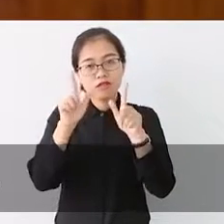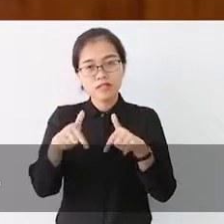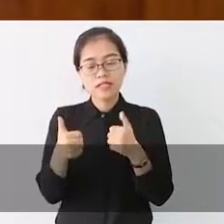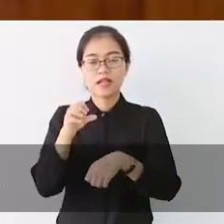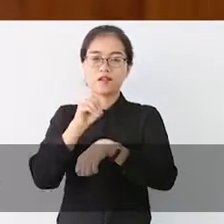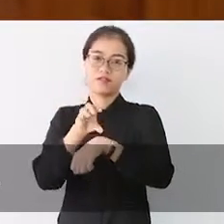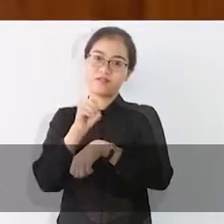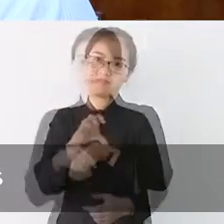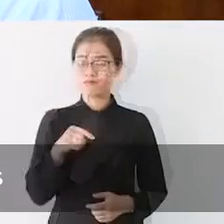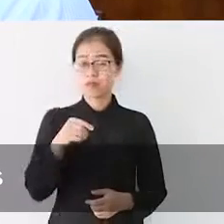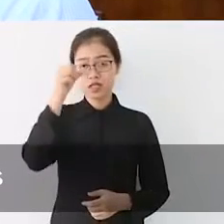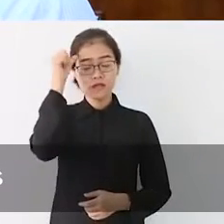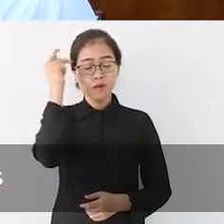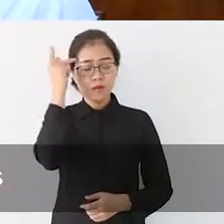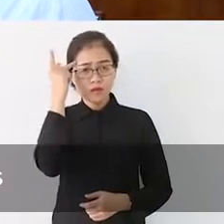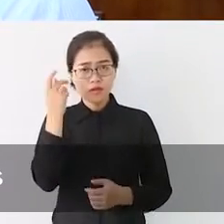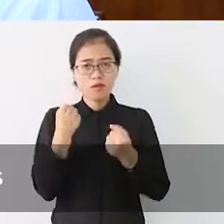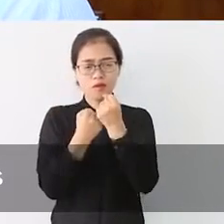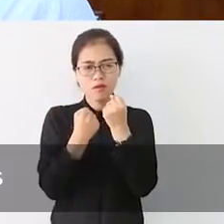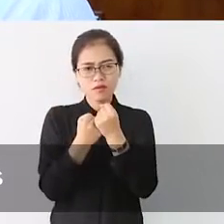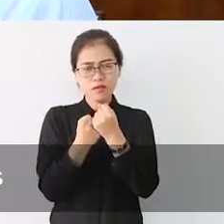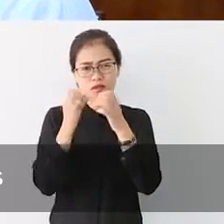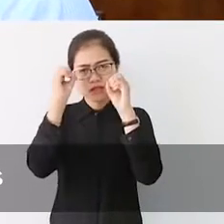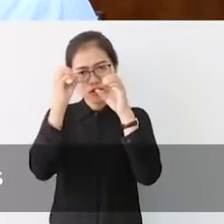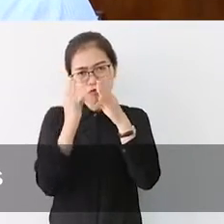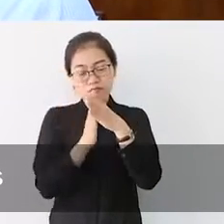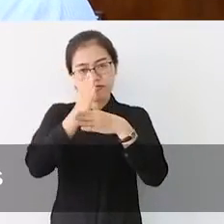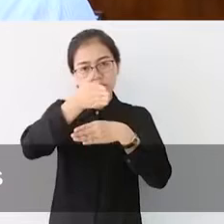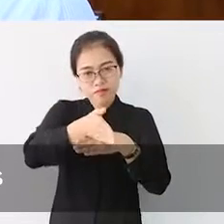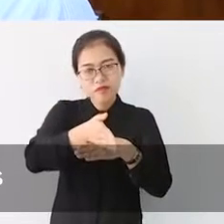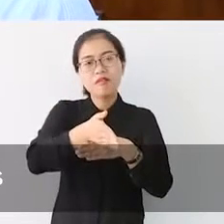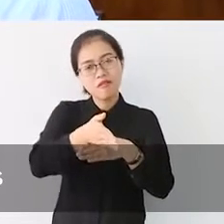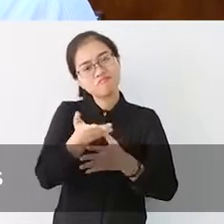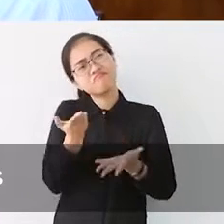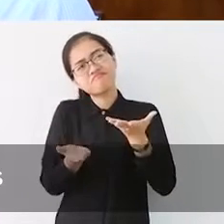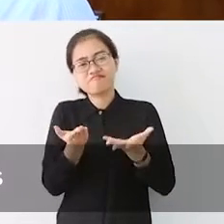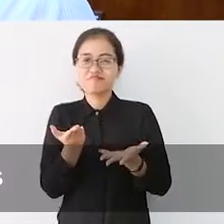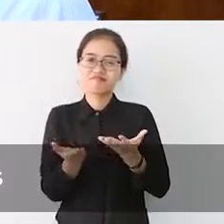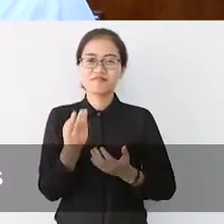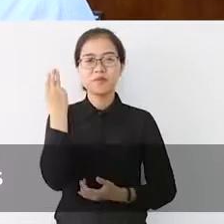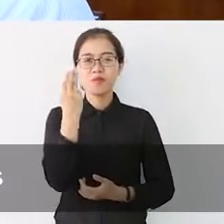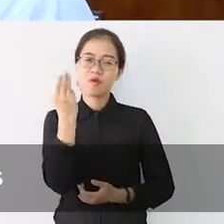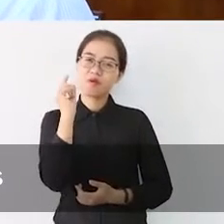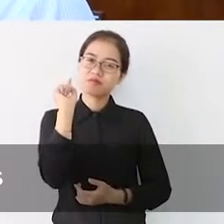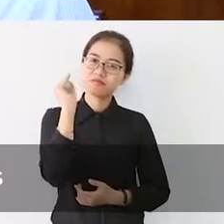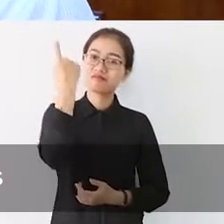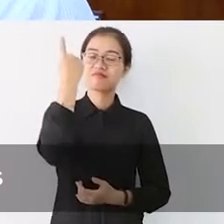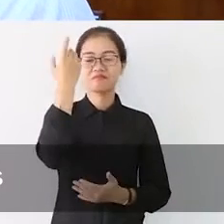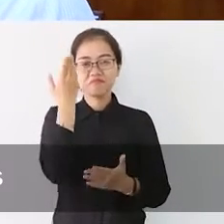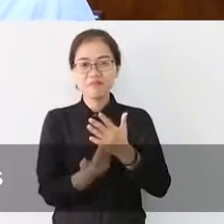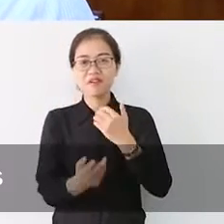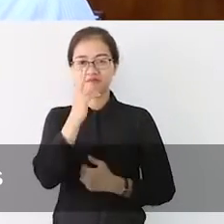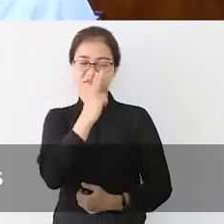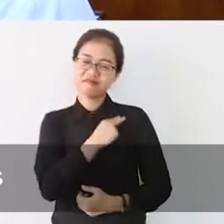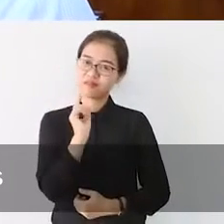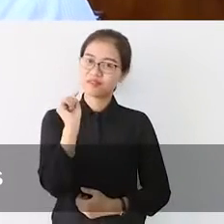thức để mà mình đăng ký học phần. Đối với cái mô hình hỗ trợ sinh viên khuyết tật, có thể đó là một cái mô hình mới ở trong các cơ